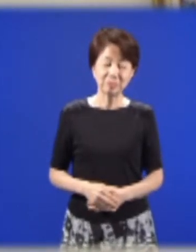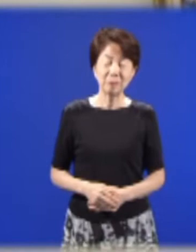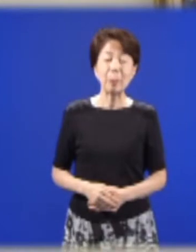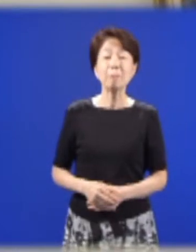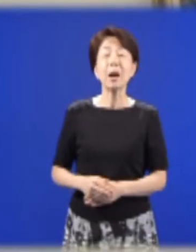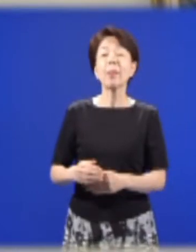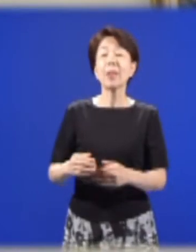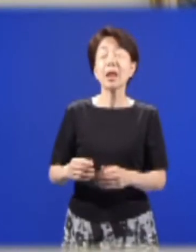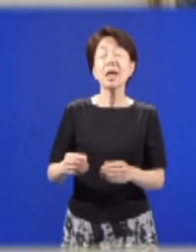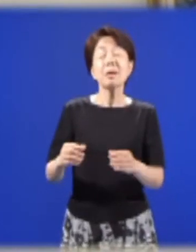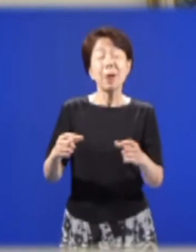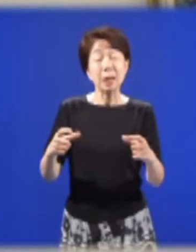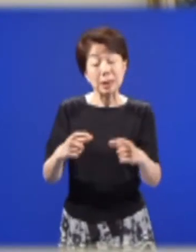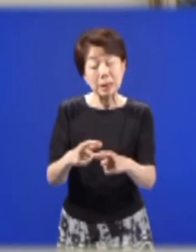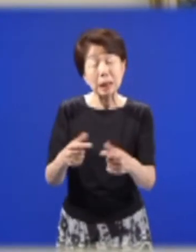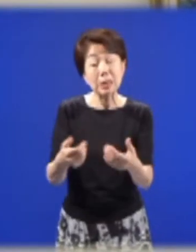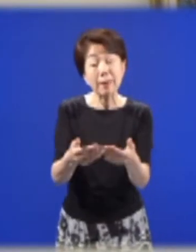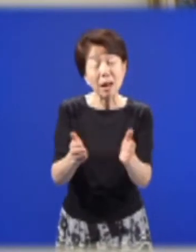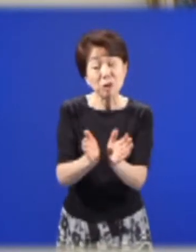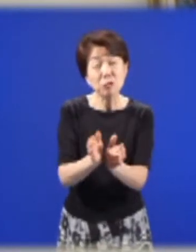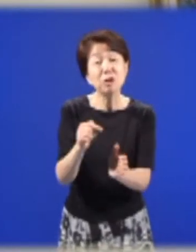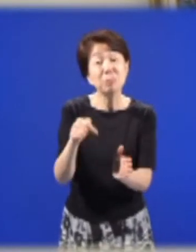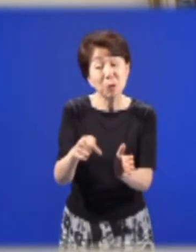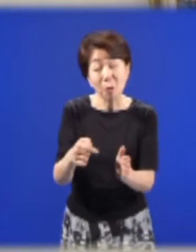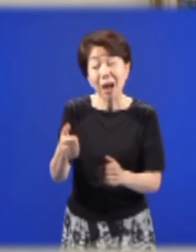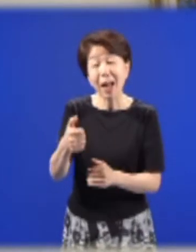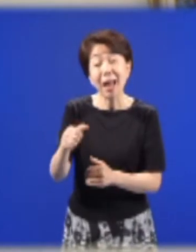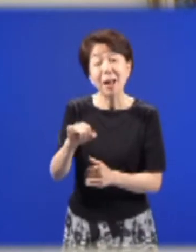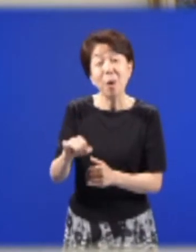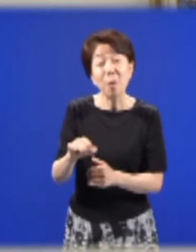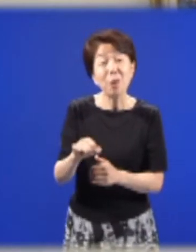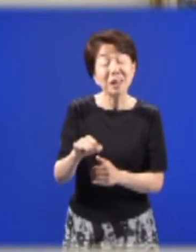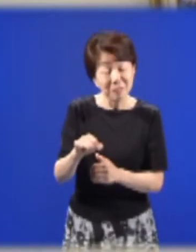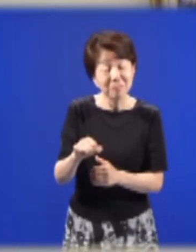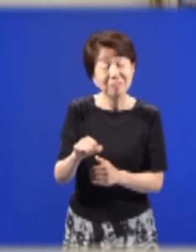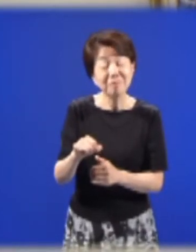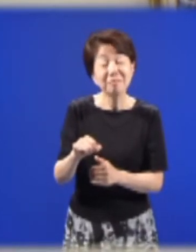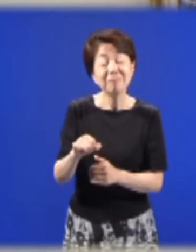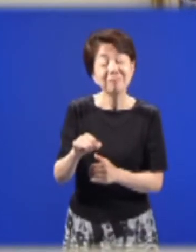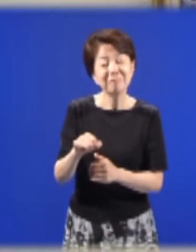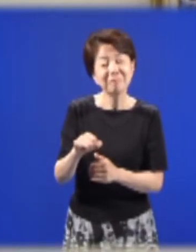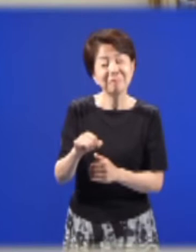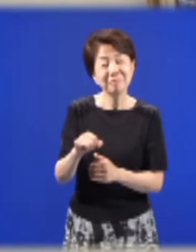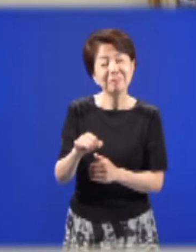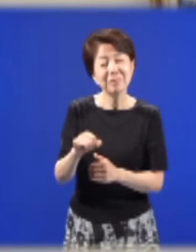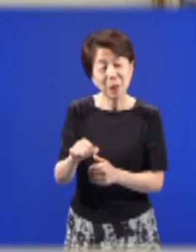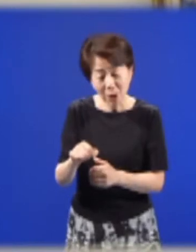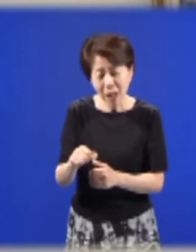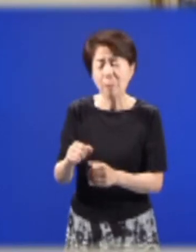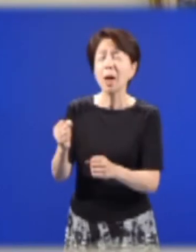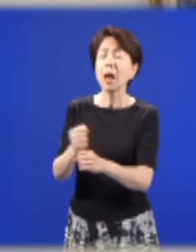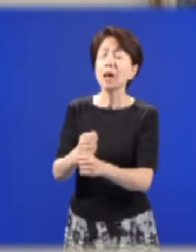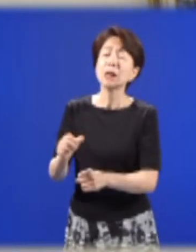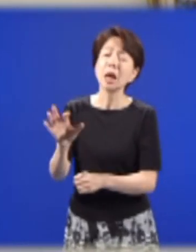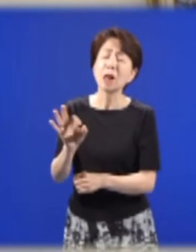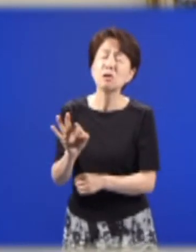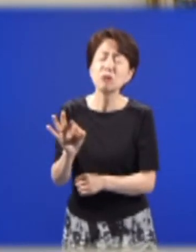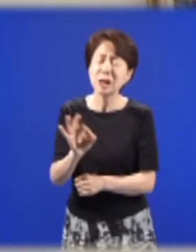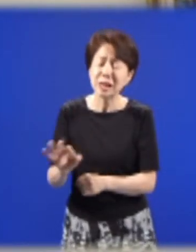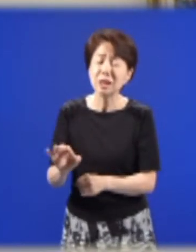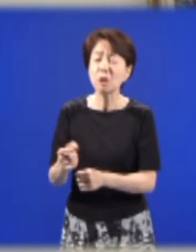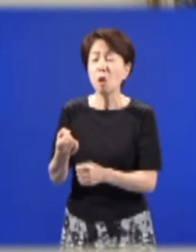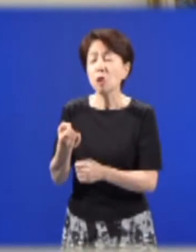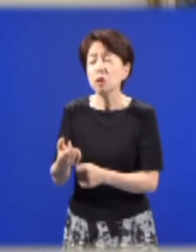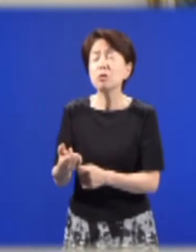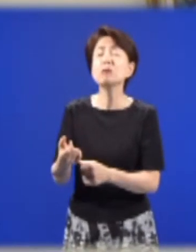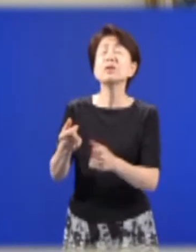ちょっと小さいグループとか、まあ、お年寄りとか、もう作品の少ない展覧